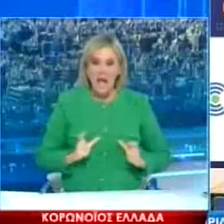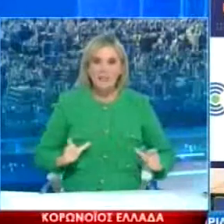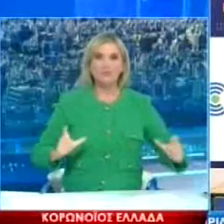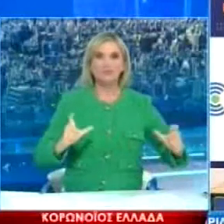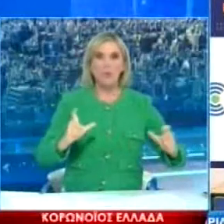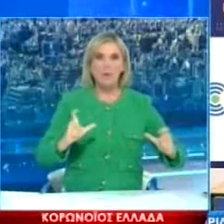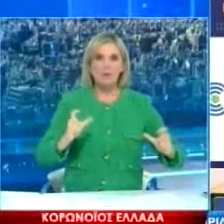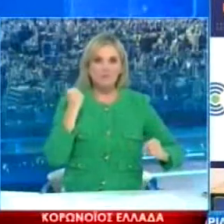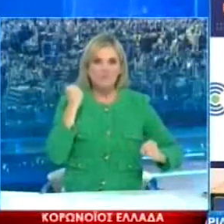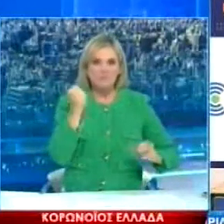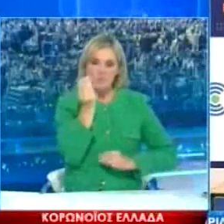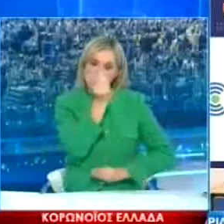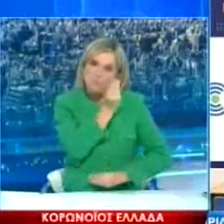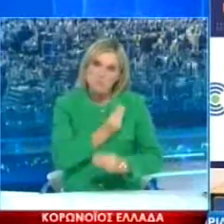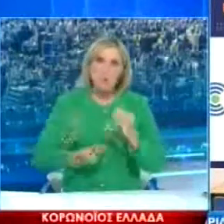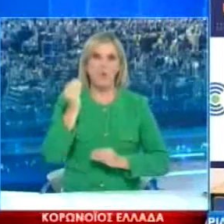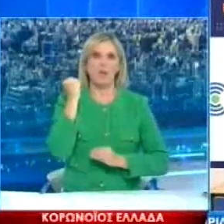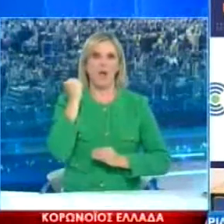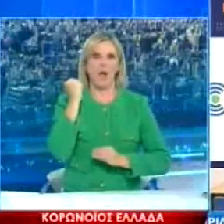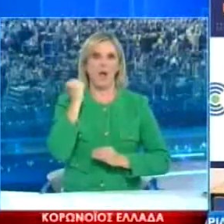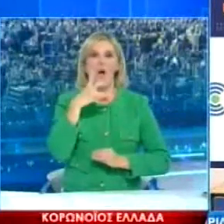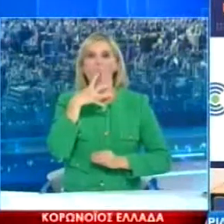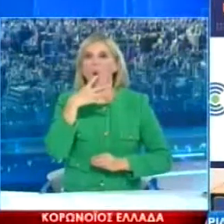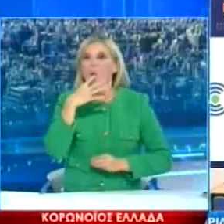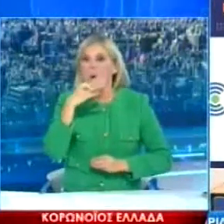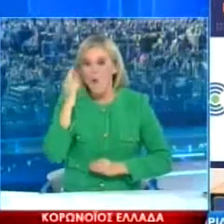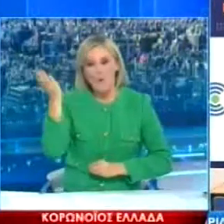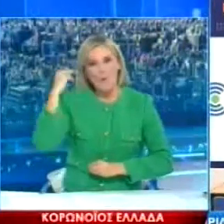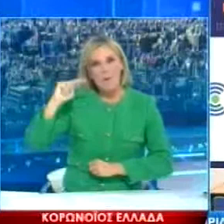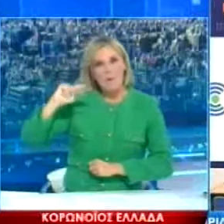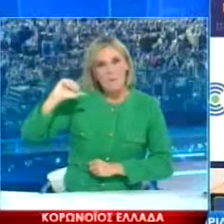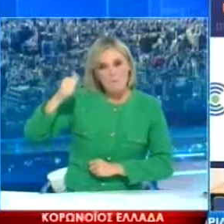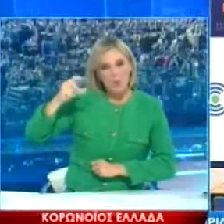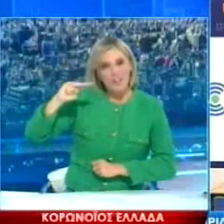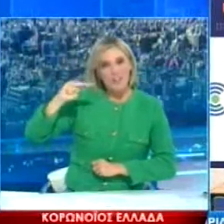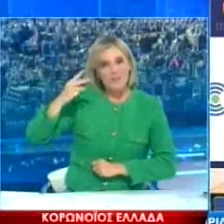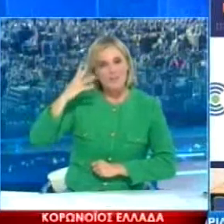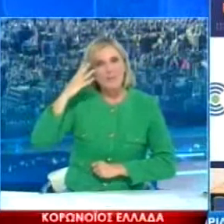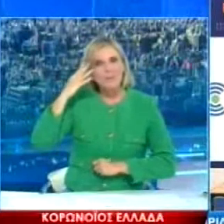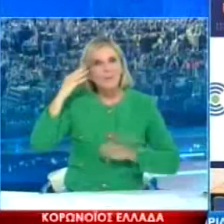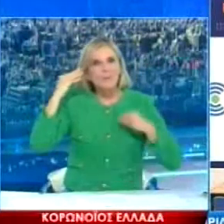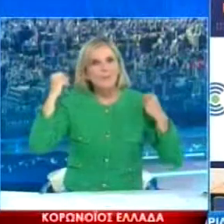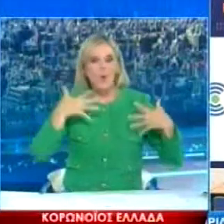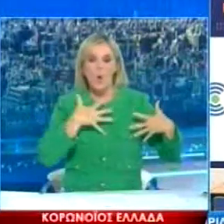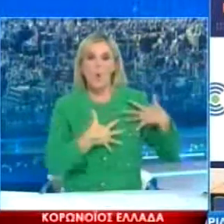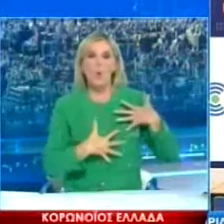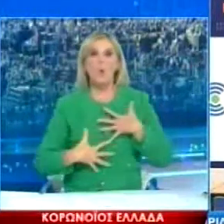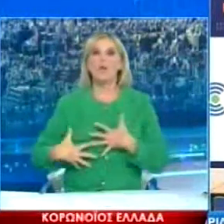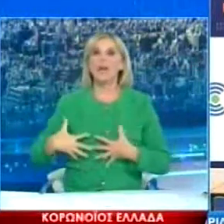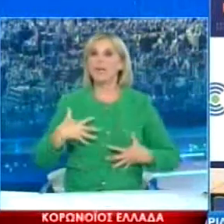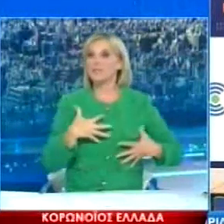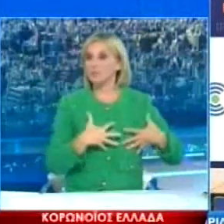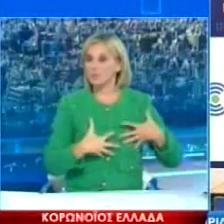ψηλότερα επίπεδα αντισωμάτων και να αναπληρώσουν την μείωση που έχει παρατηρηθεί με τις